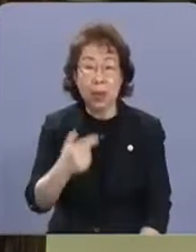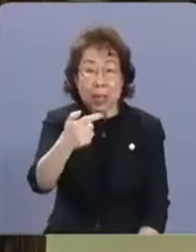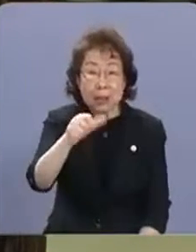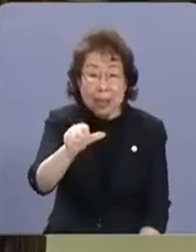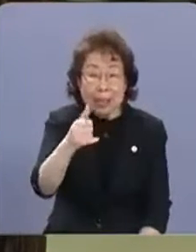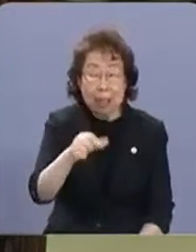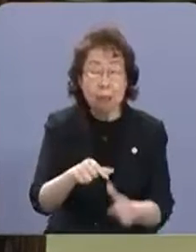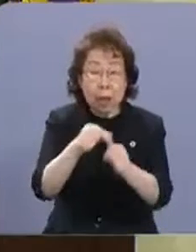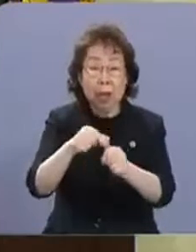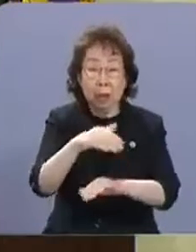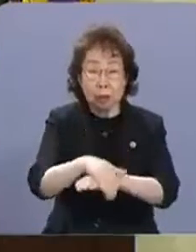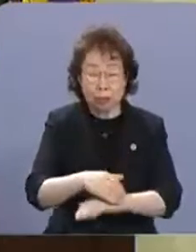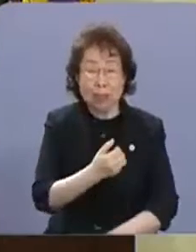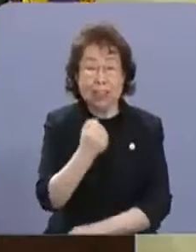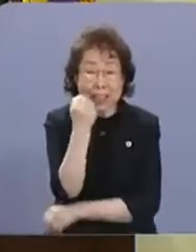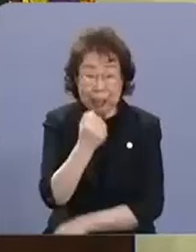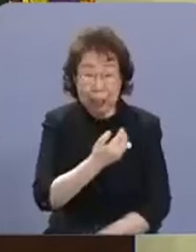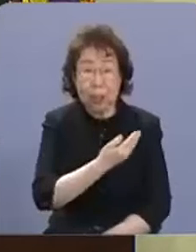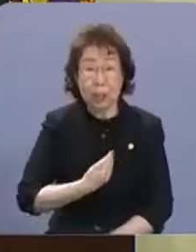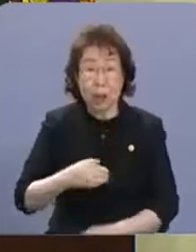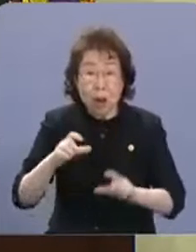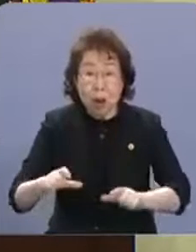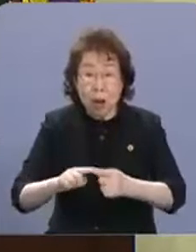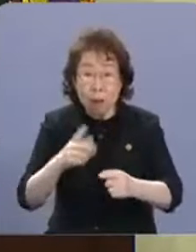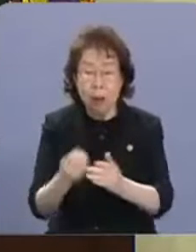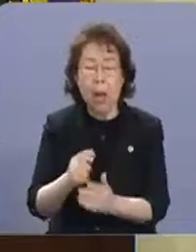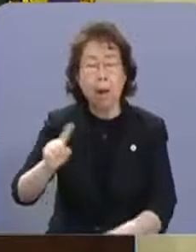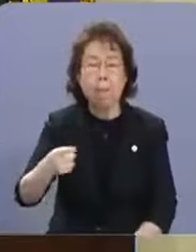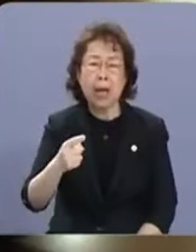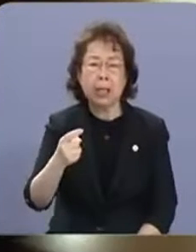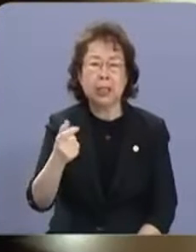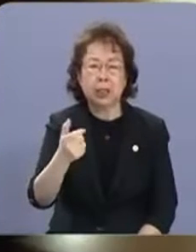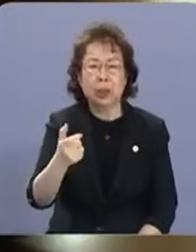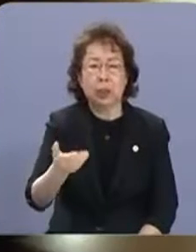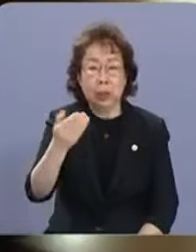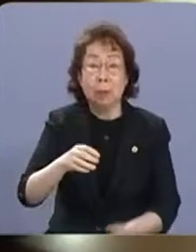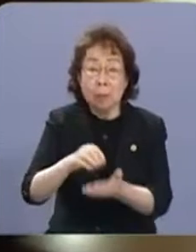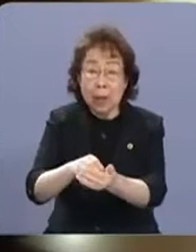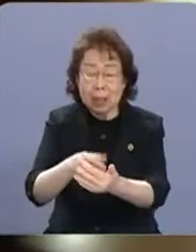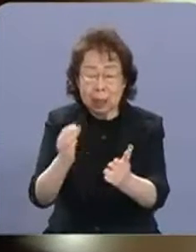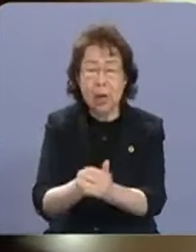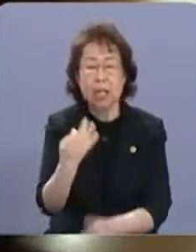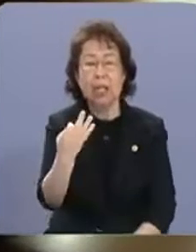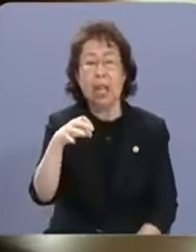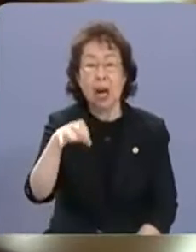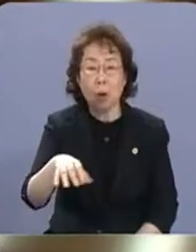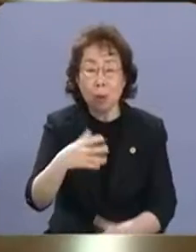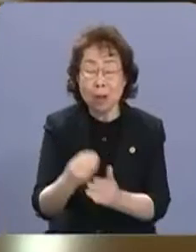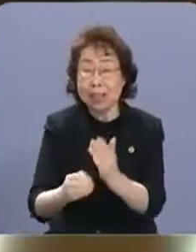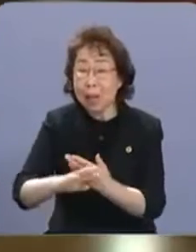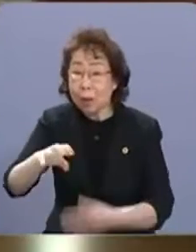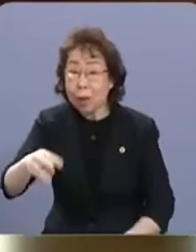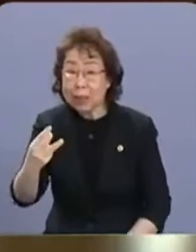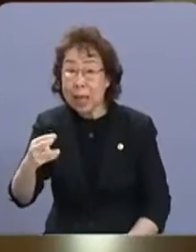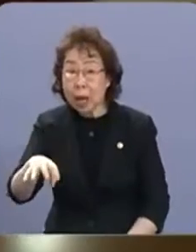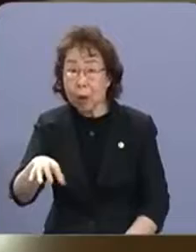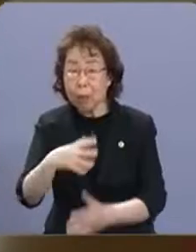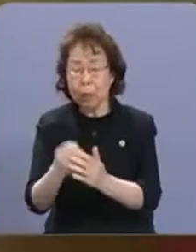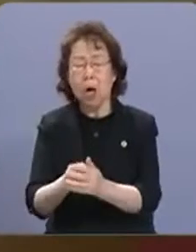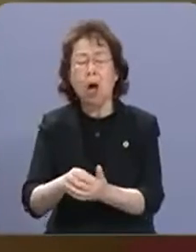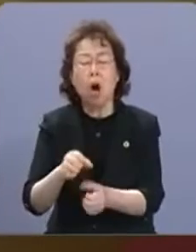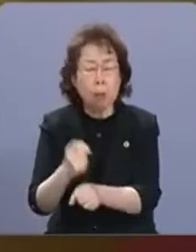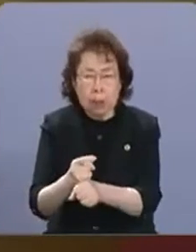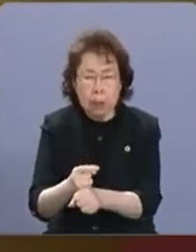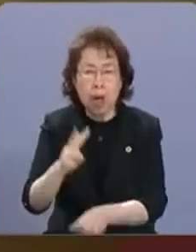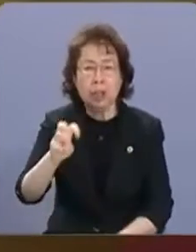65명을 선출하는 구군 기초의원에는 157명이 지원했는데 이 가운데 14개 지역구와 비례대표 3곳 등에서